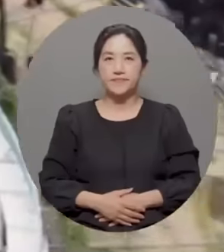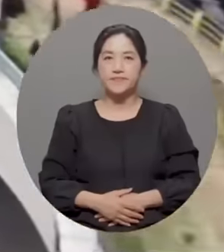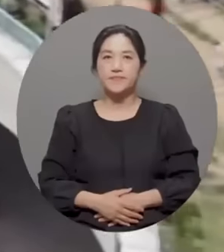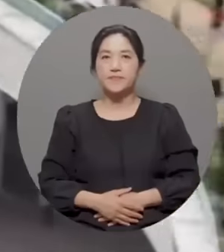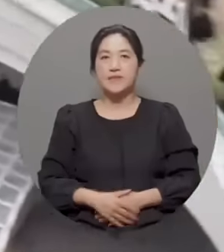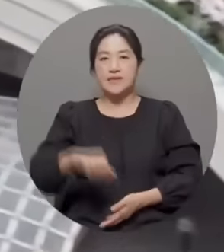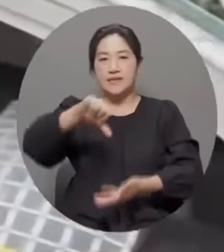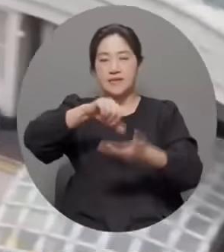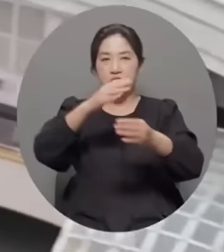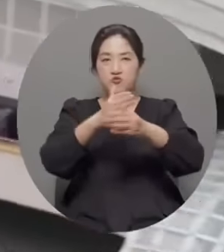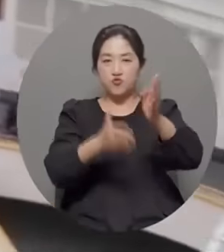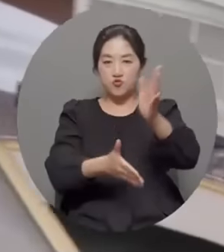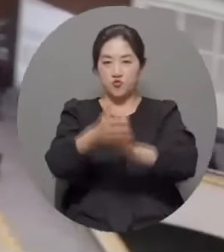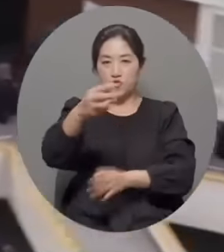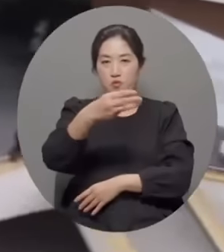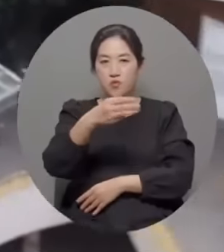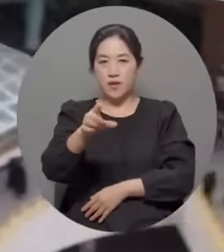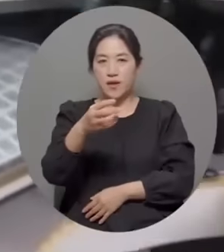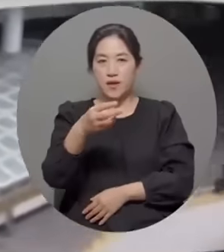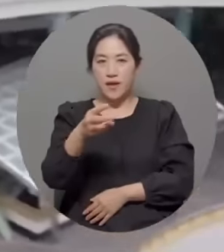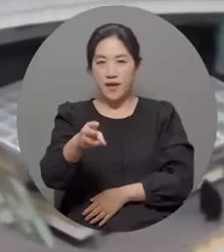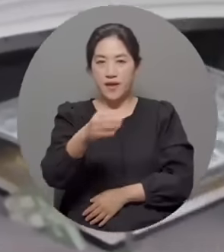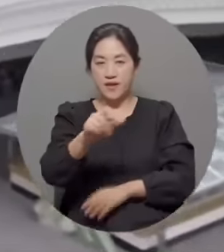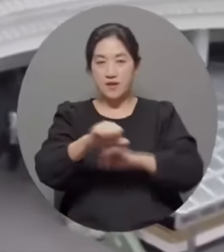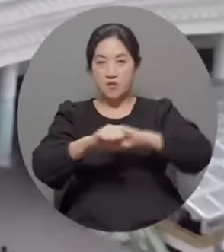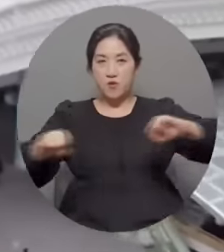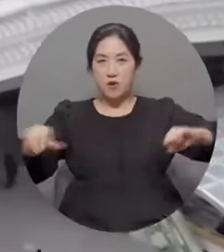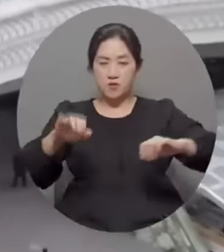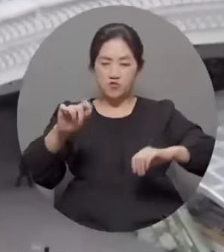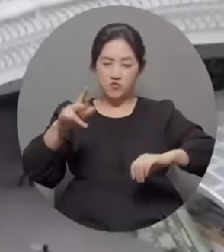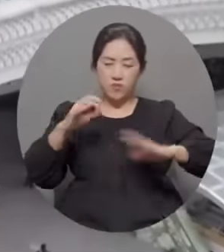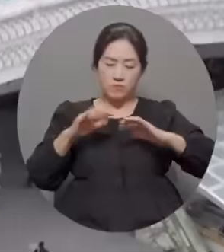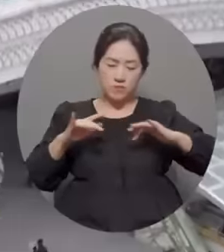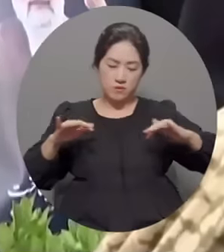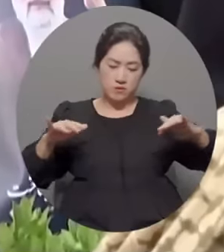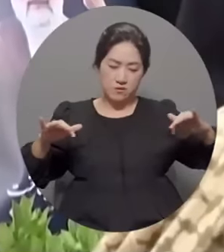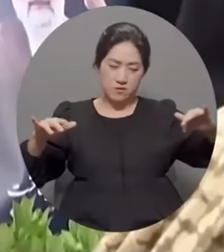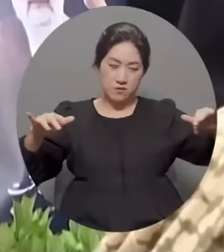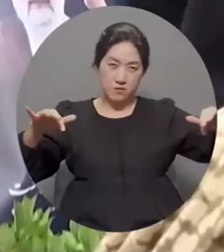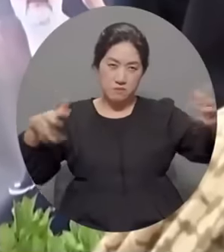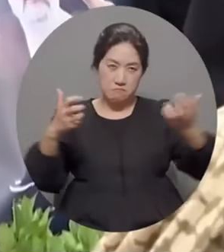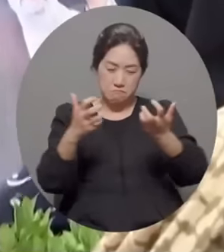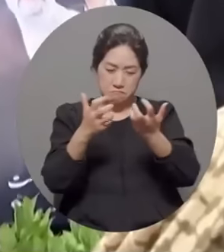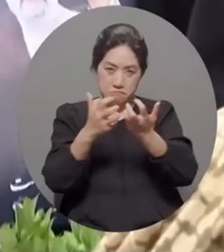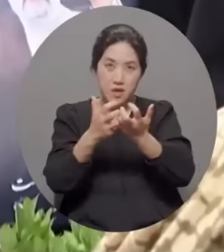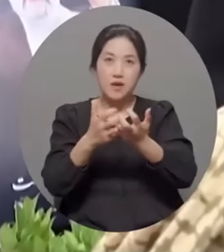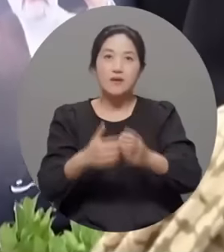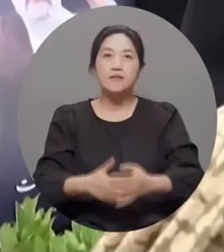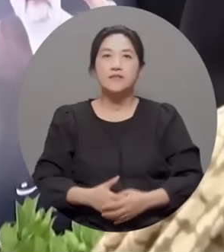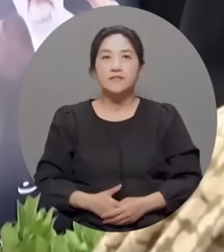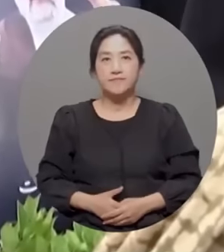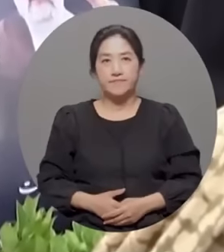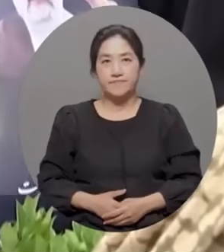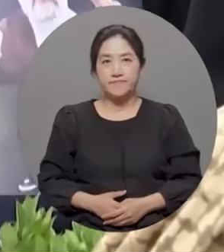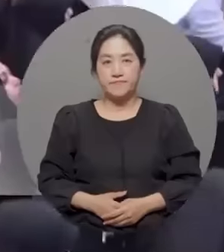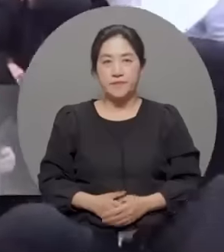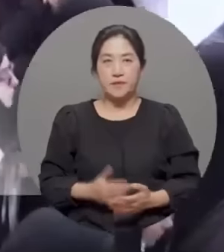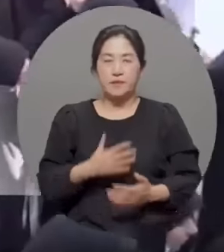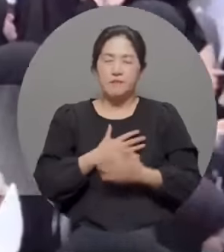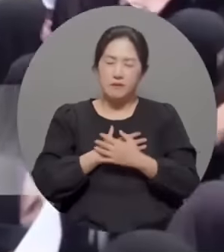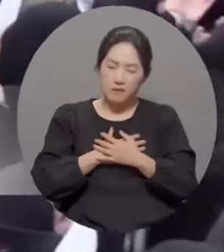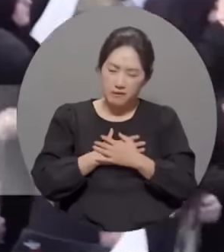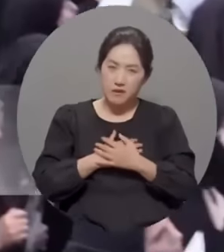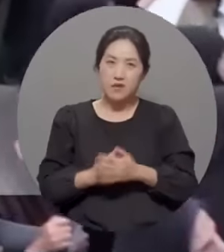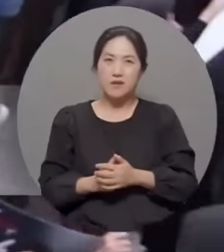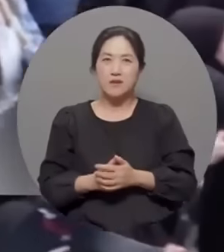이란 수도 테헤란의 발리 아스르 광장. 수만 명의 인파로 발 디딜 틈 없이 가득 찼습니다. 가슴에 손을 얹거나